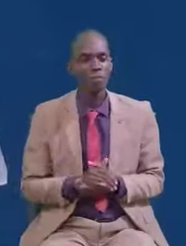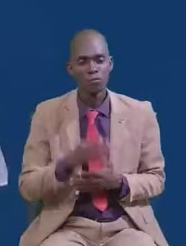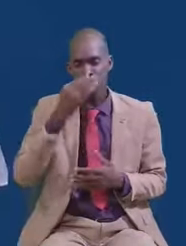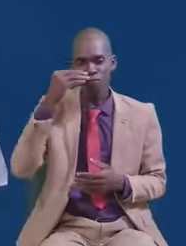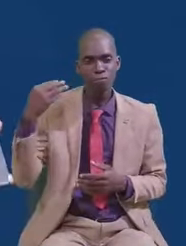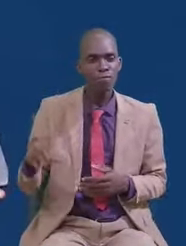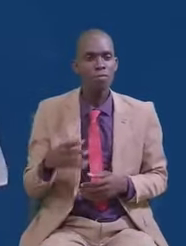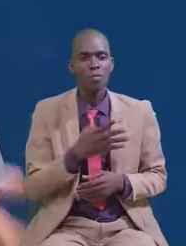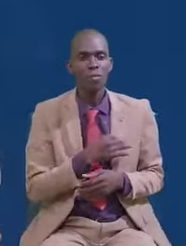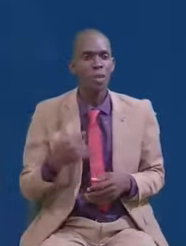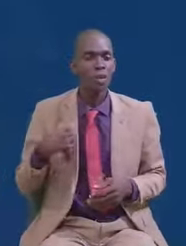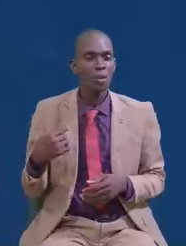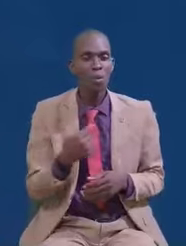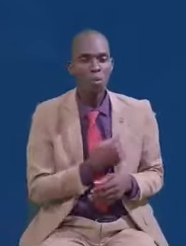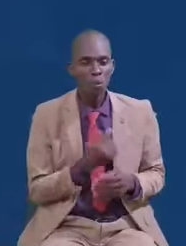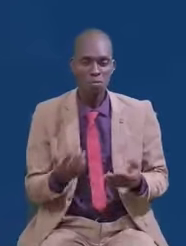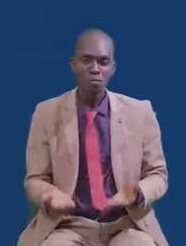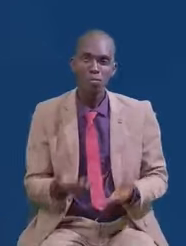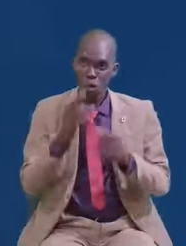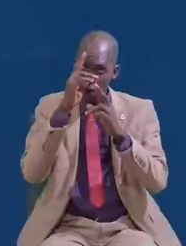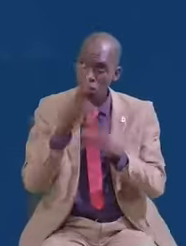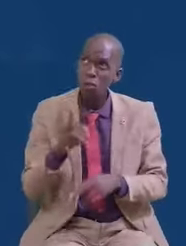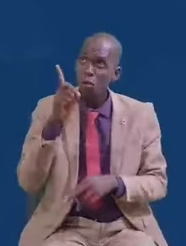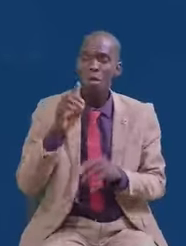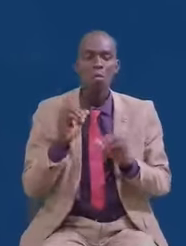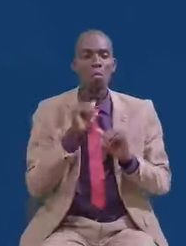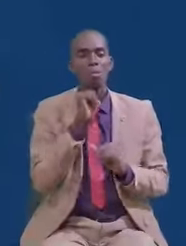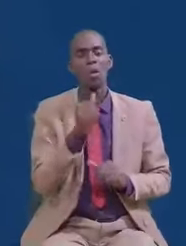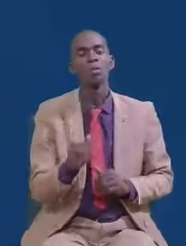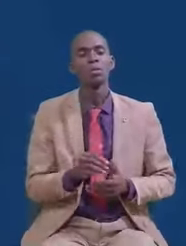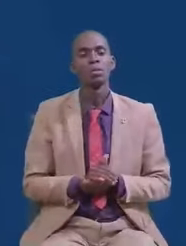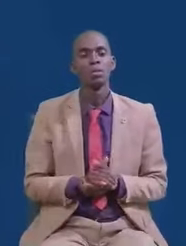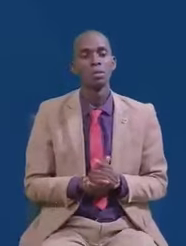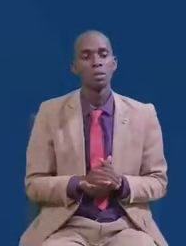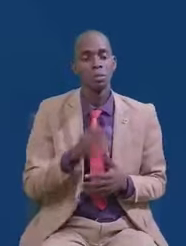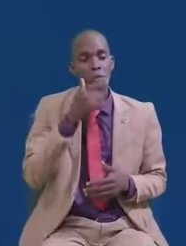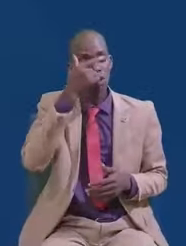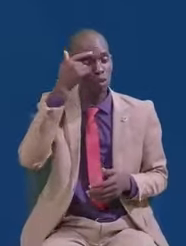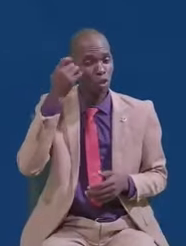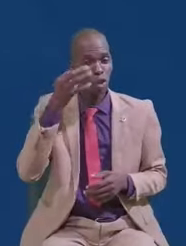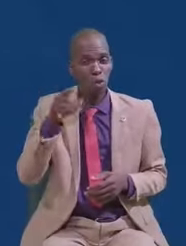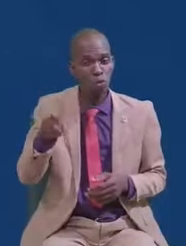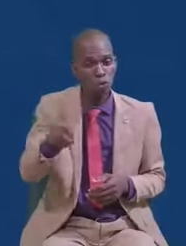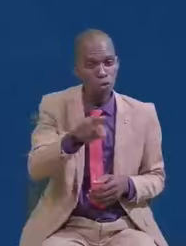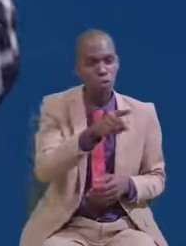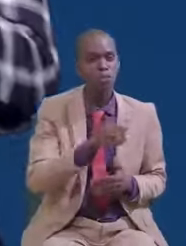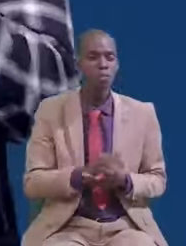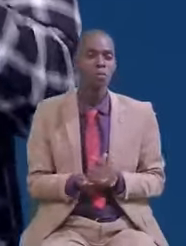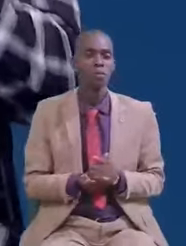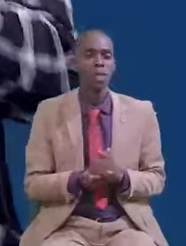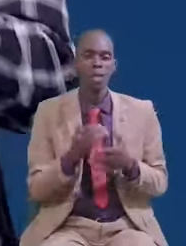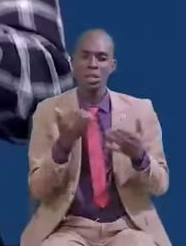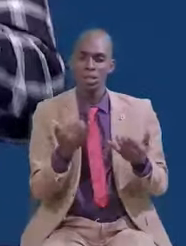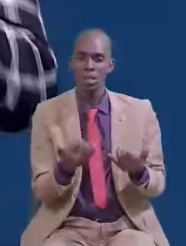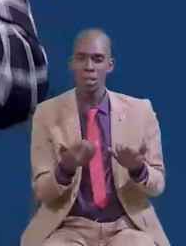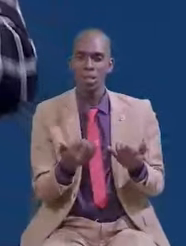Nous n'avons fait de lui aucun cas. À cause de vous. Maintenant,